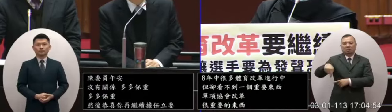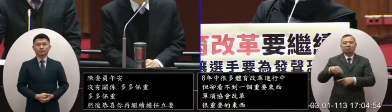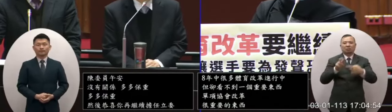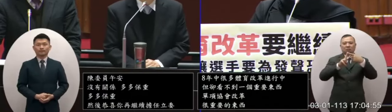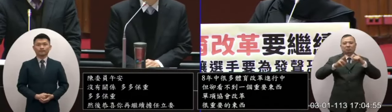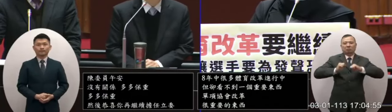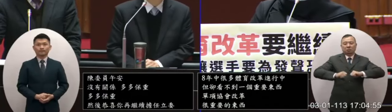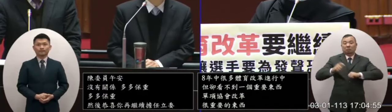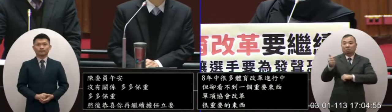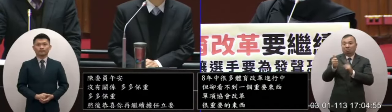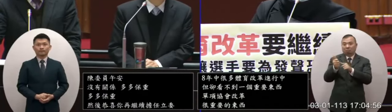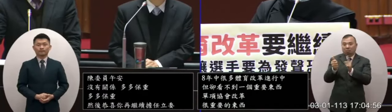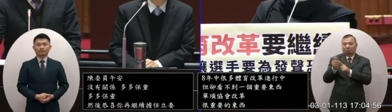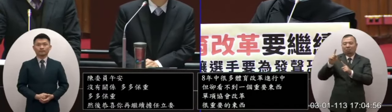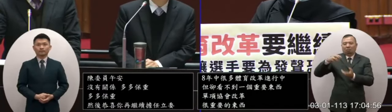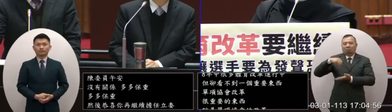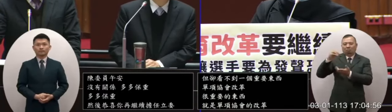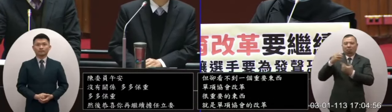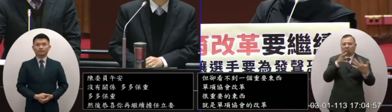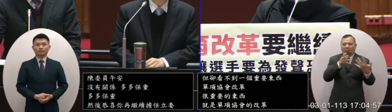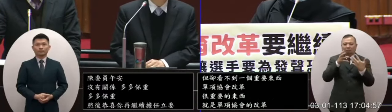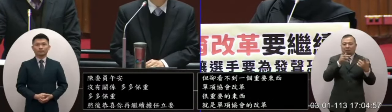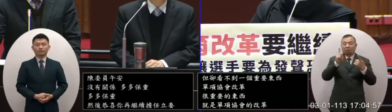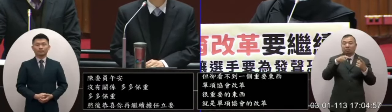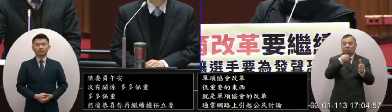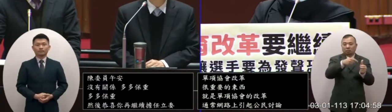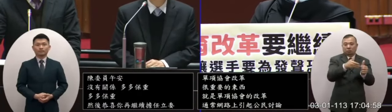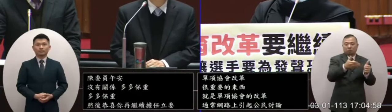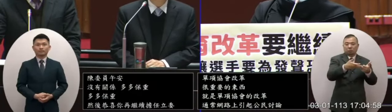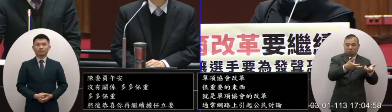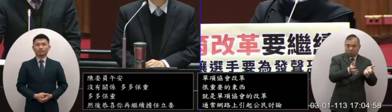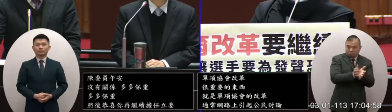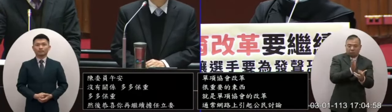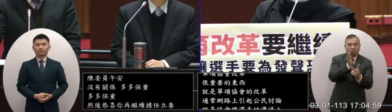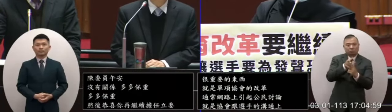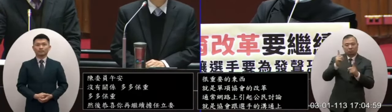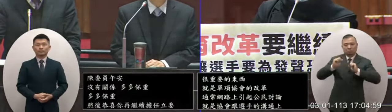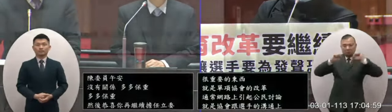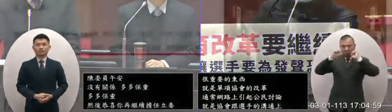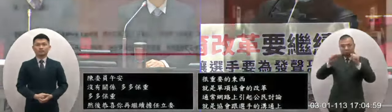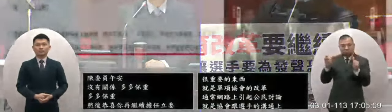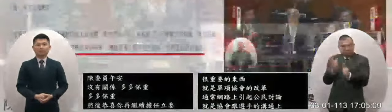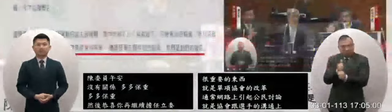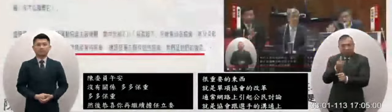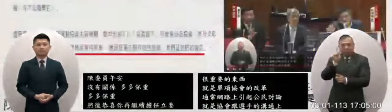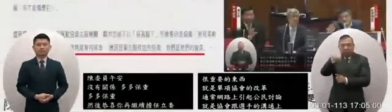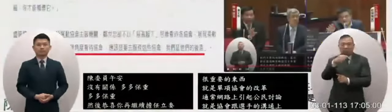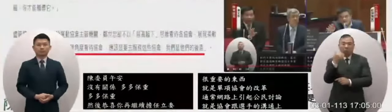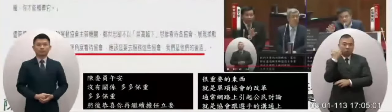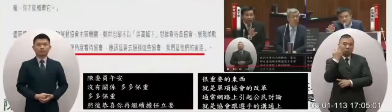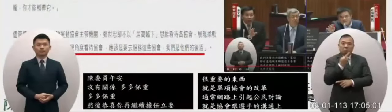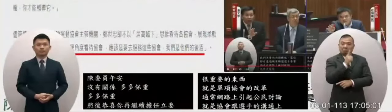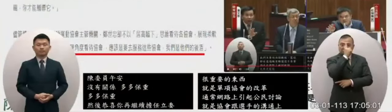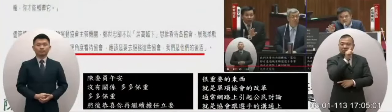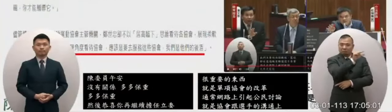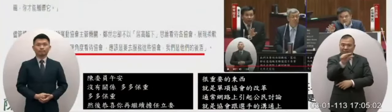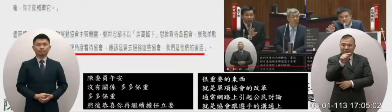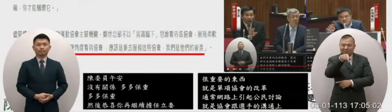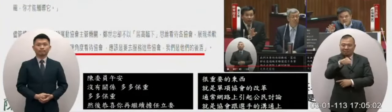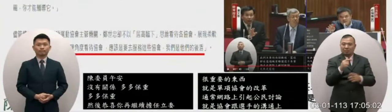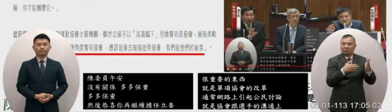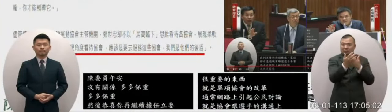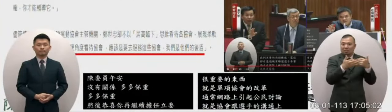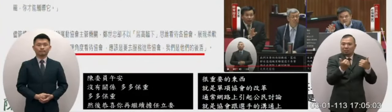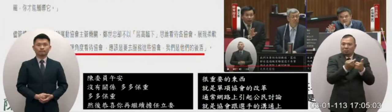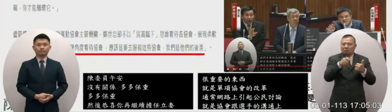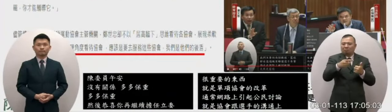重要的事情，就是教育部不能再，或者体育署不能再只当单项协会的提款机。不知道这个部分院长跟部长您